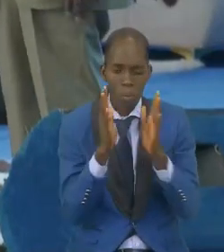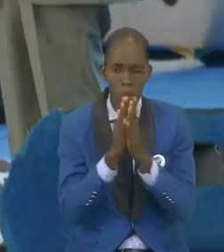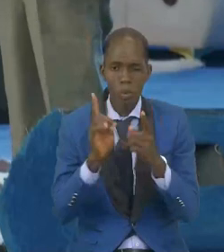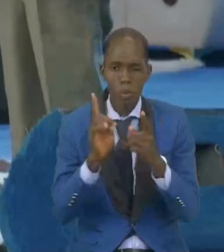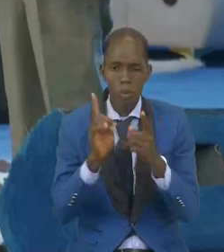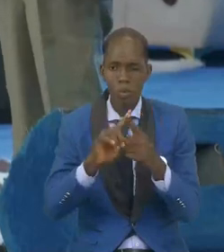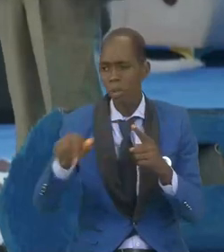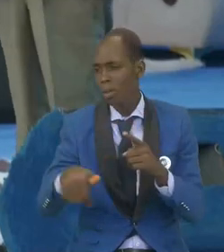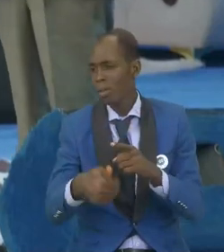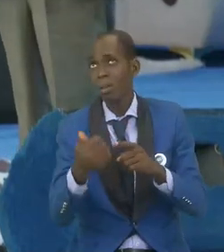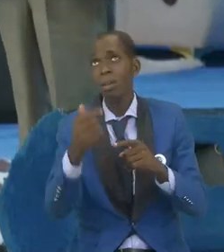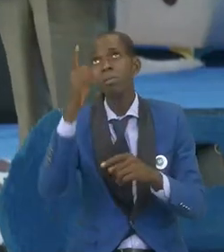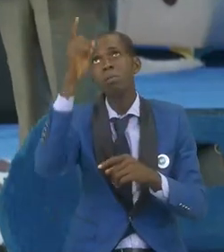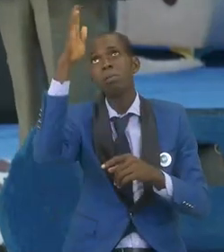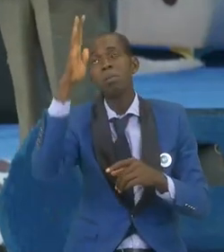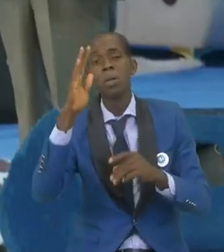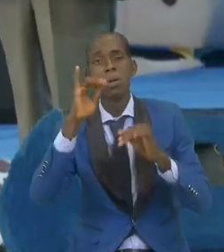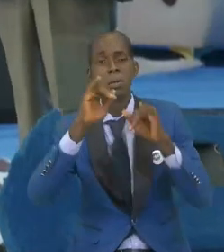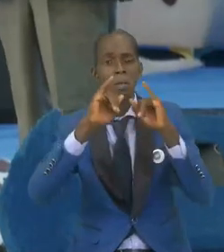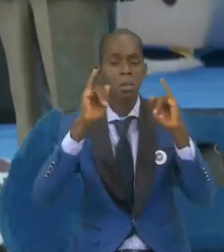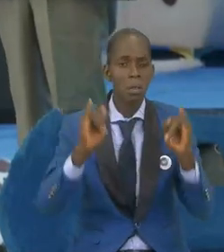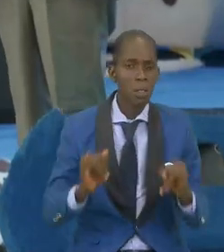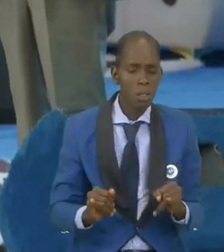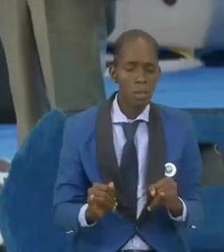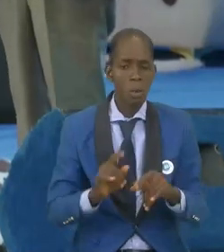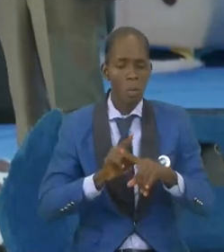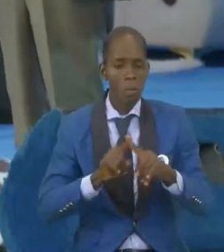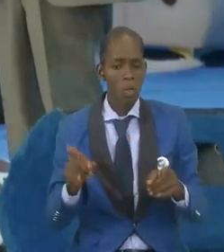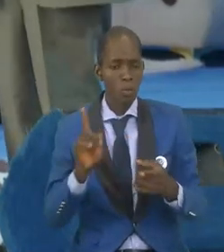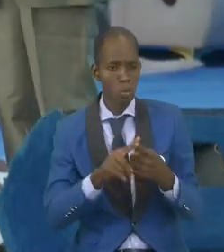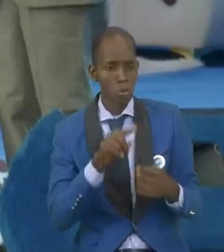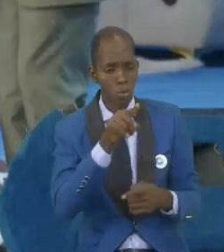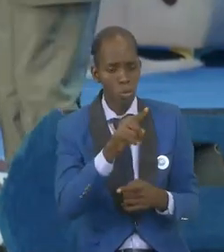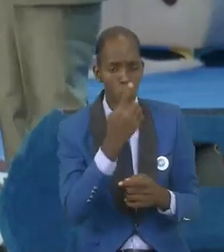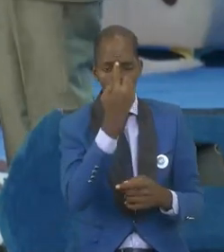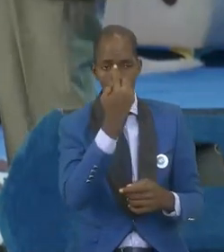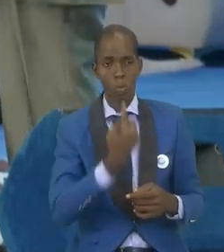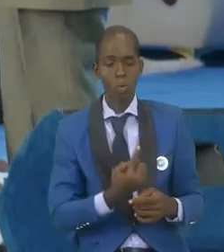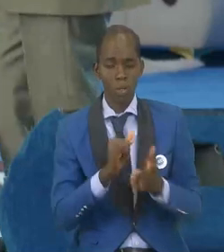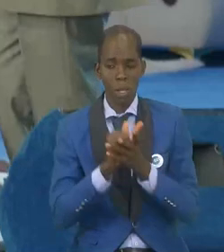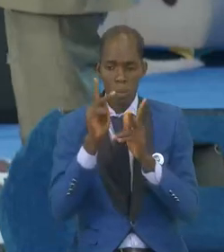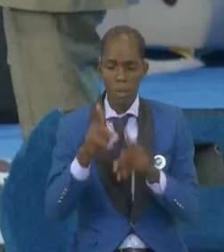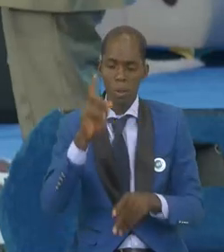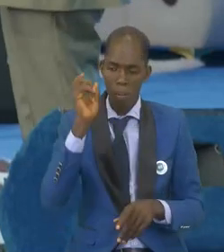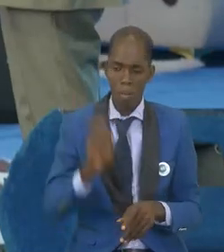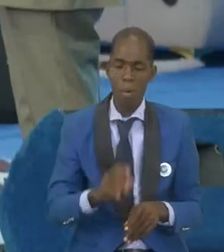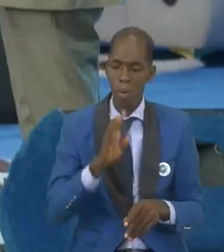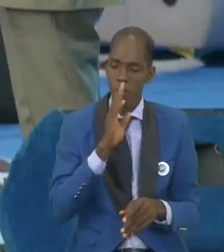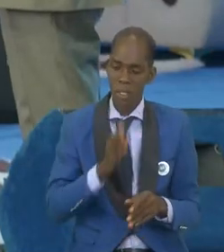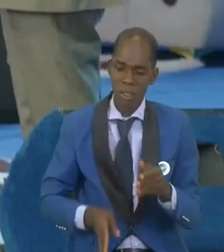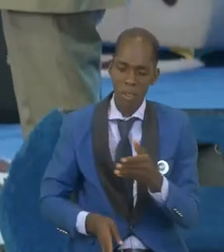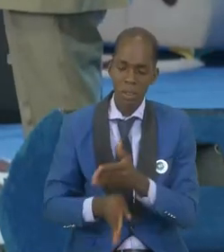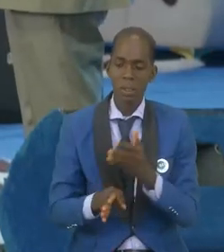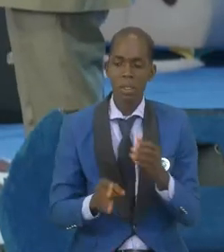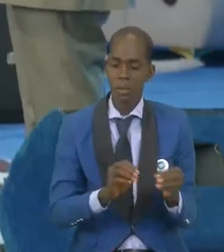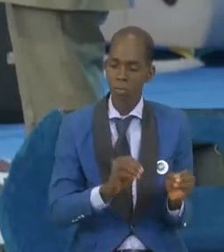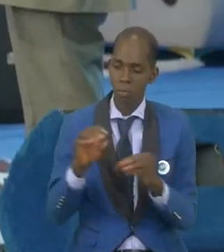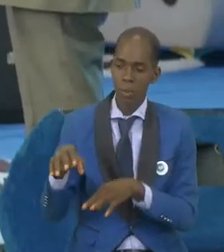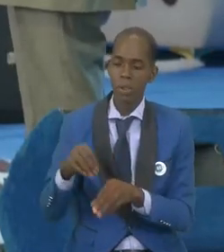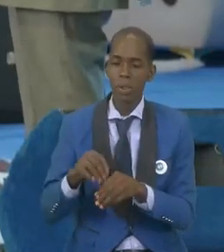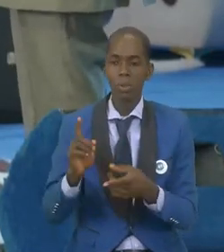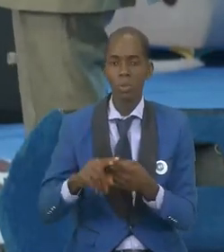un autre dieu pendant cette 30 jours sauf toi au roi il sera